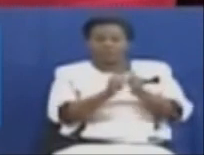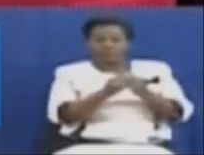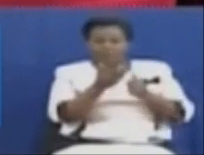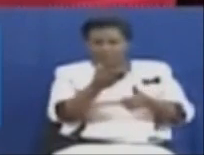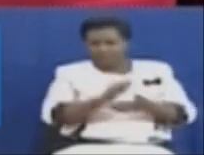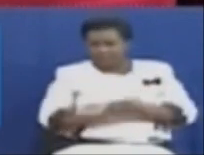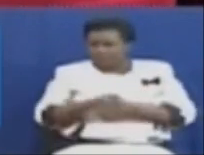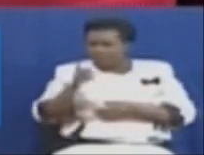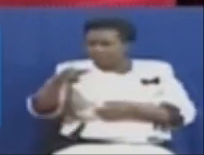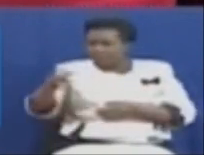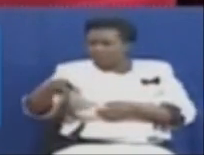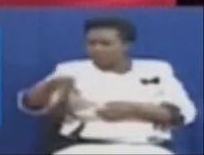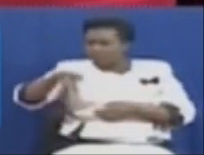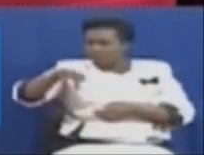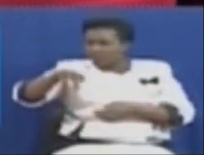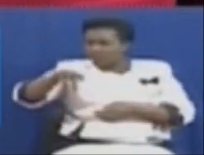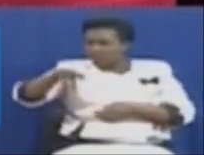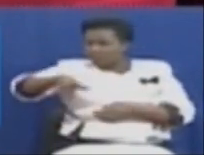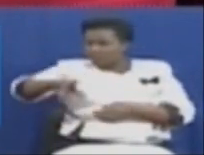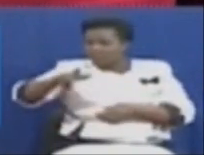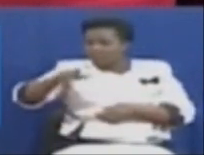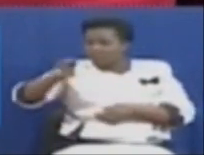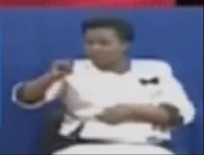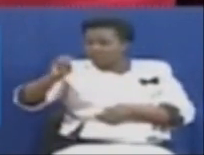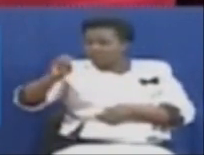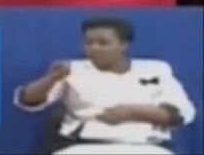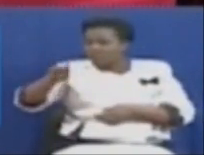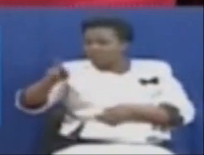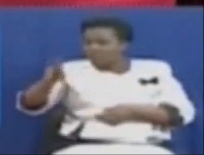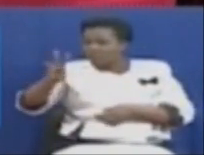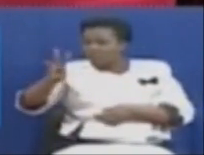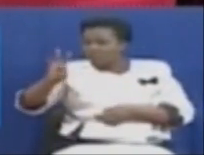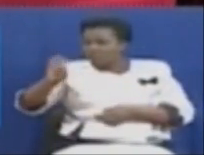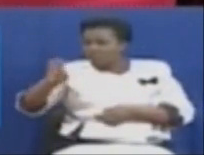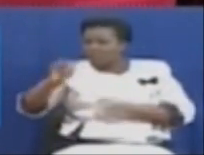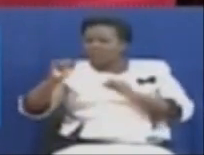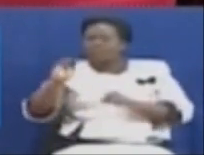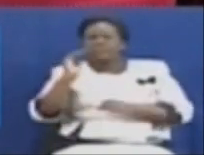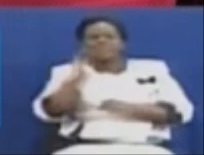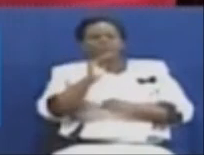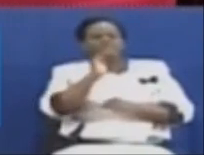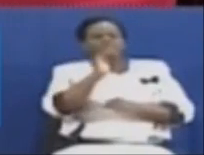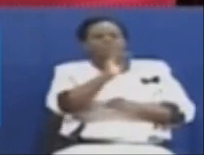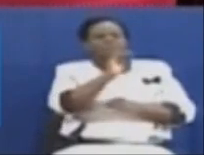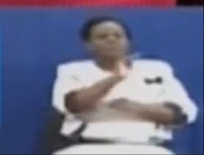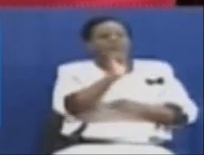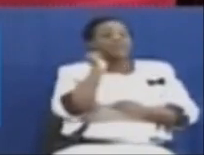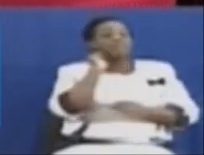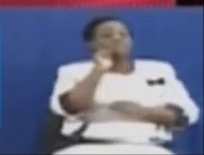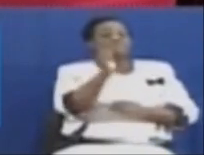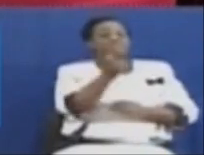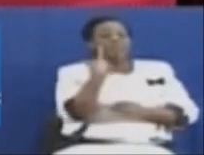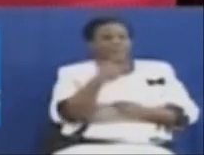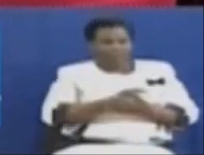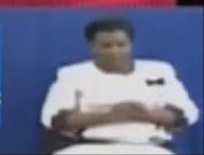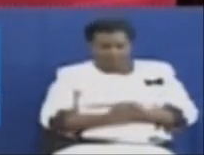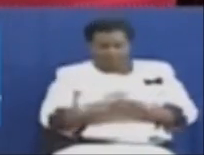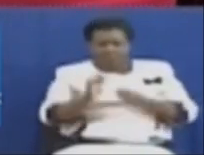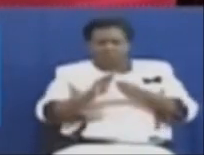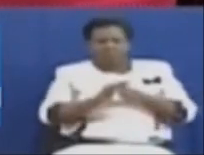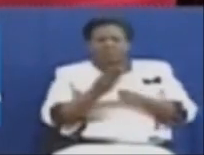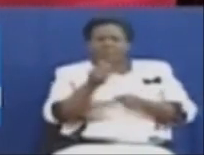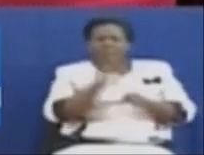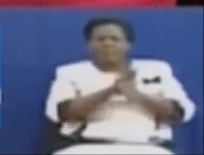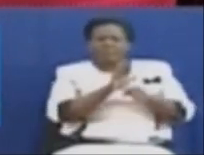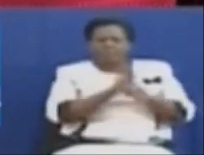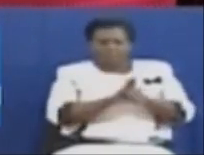wilaya. Kwa hiyo tumeona kwamba tujenge msingi kule chini ili watu waweze kufanya kazi zao vizuri kwa weledi, ili kupunguza malalamiko ambao waheshimiwa wabunge